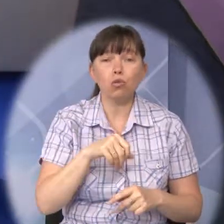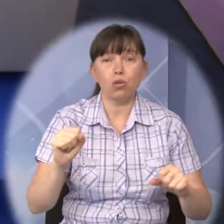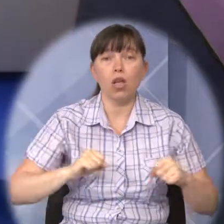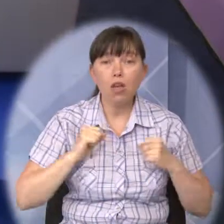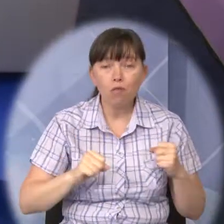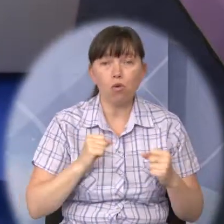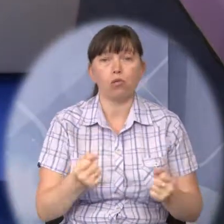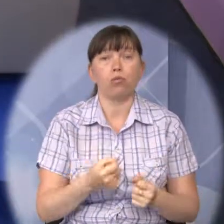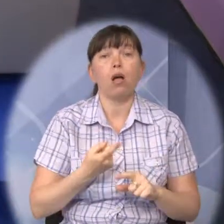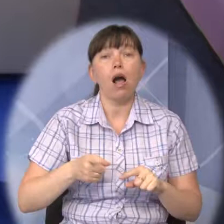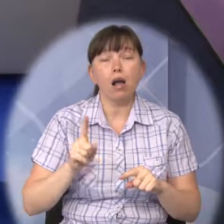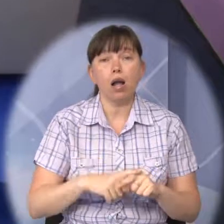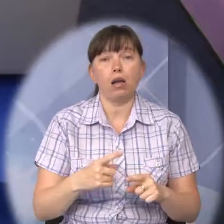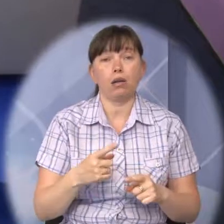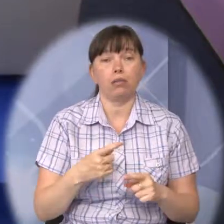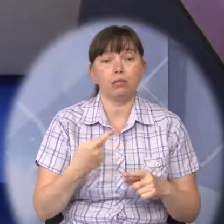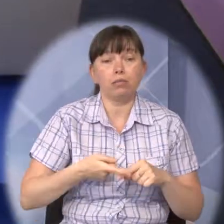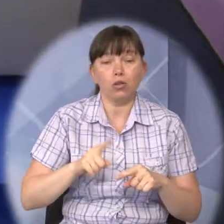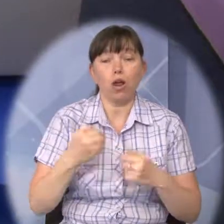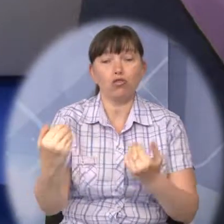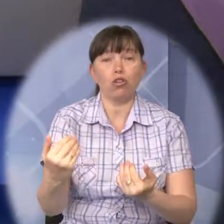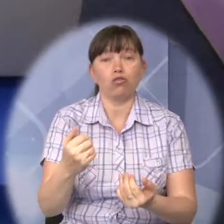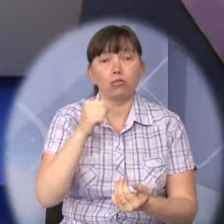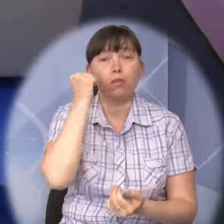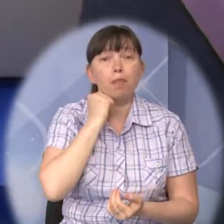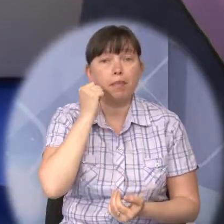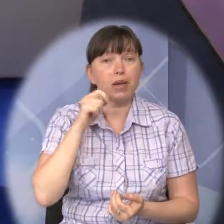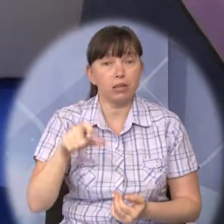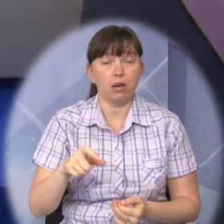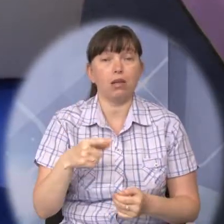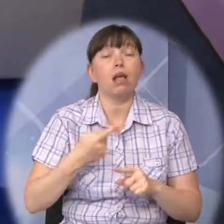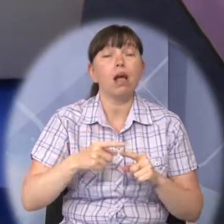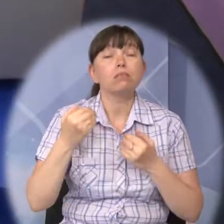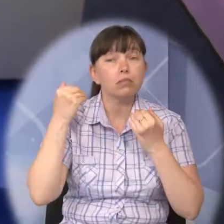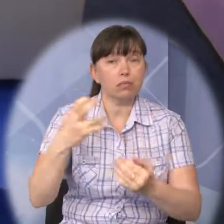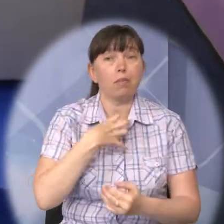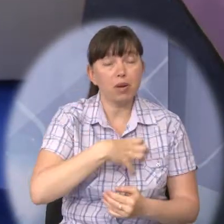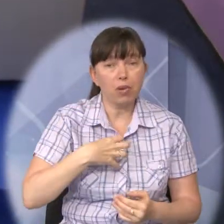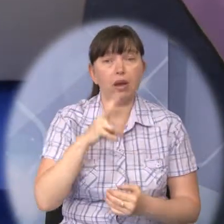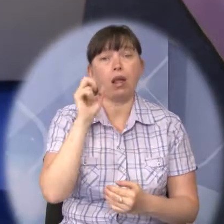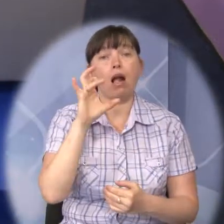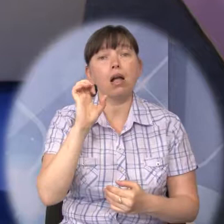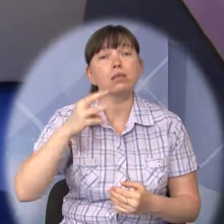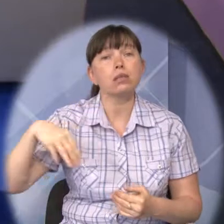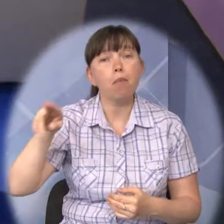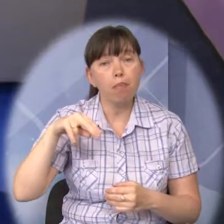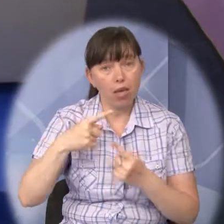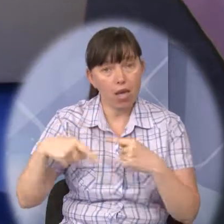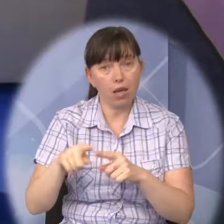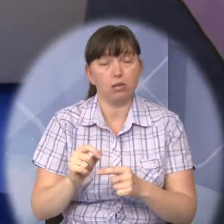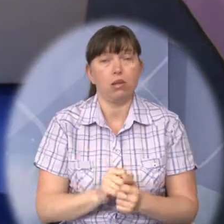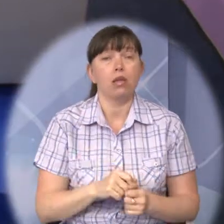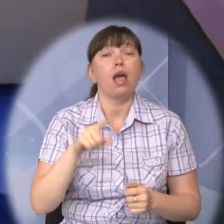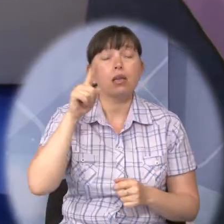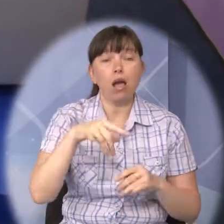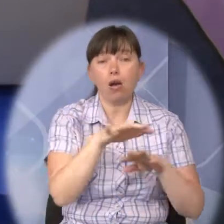care tot efortul pentru acești bătrâni al primăriei, al asociației Casmed și